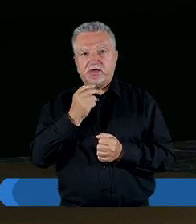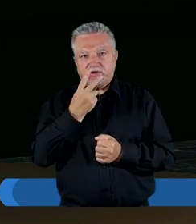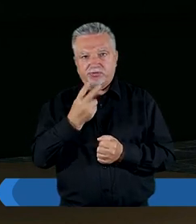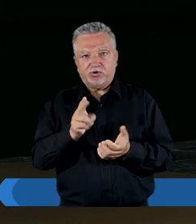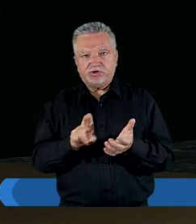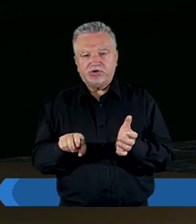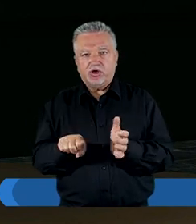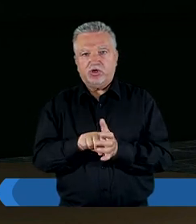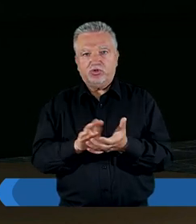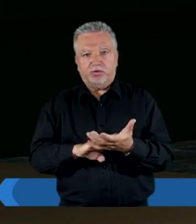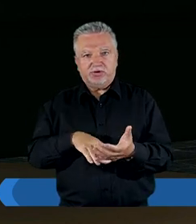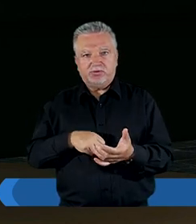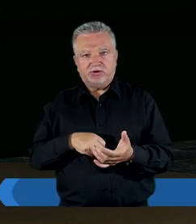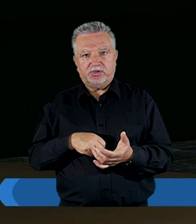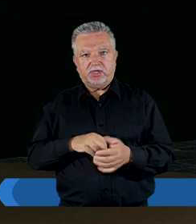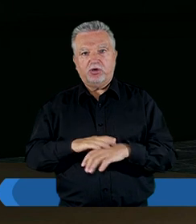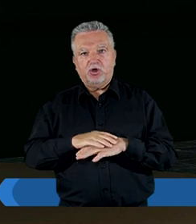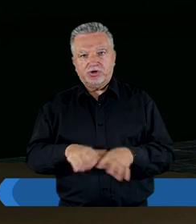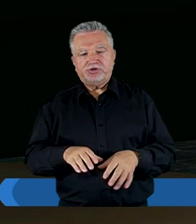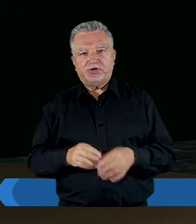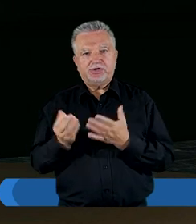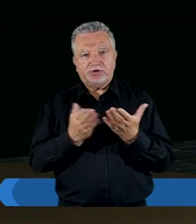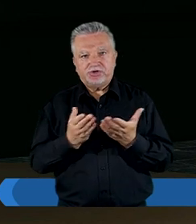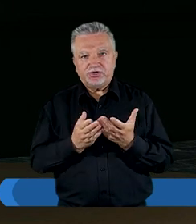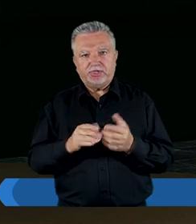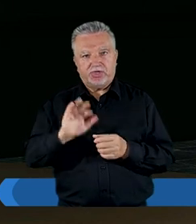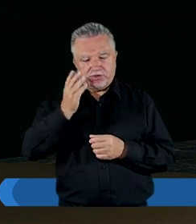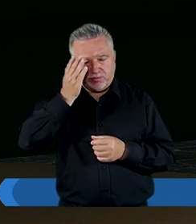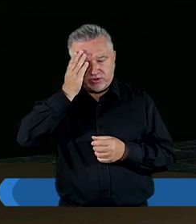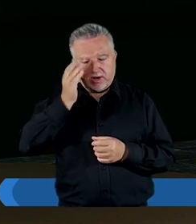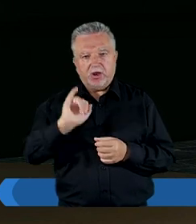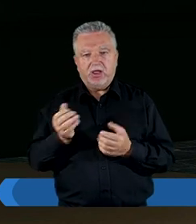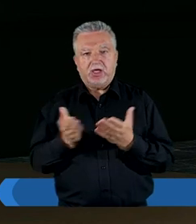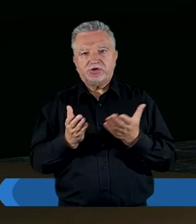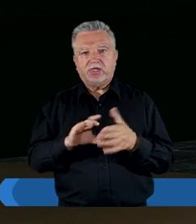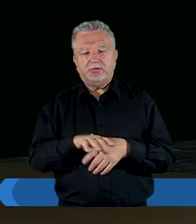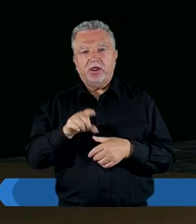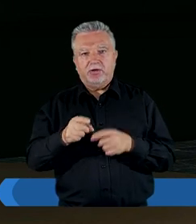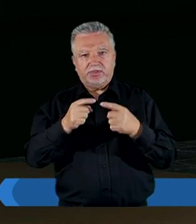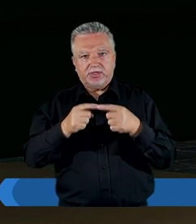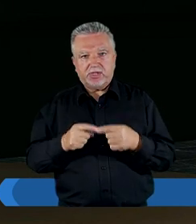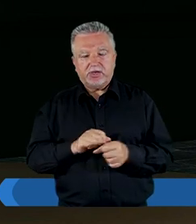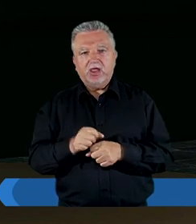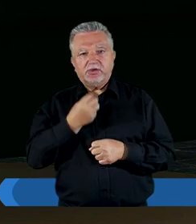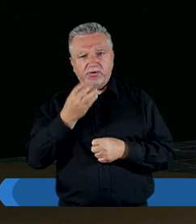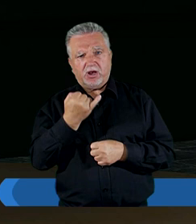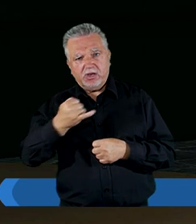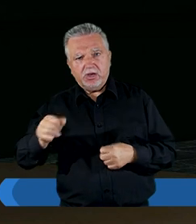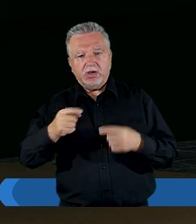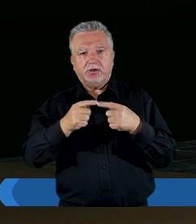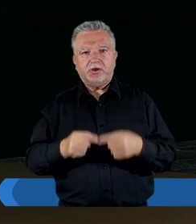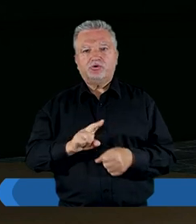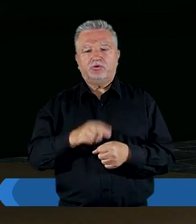szczerze z modlitwą czytać, studiować i poznawać, bo tak jak czytaliśmy w tych tekstach, jest jeszcze wiele innych tekstów,